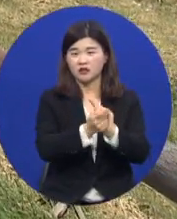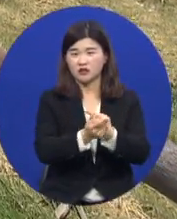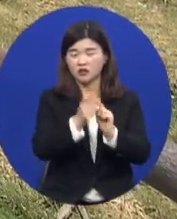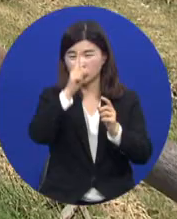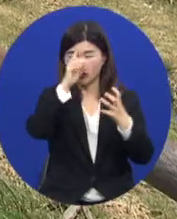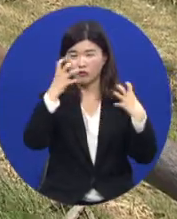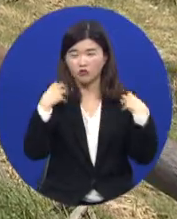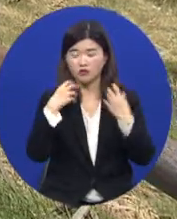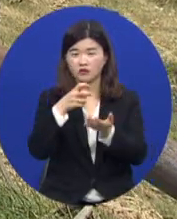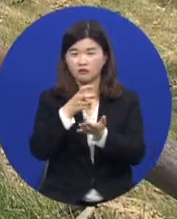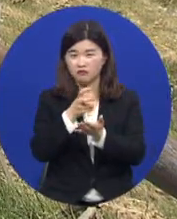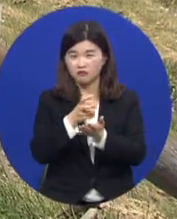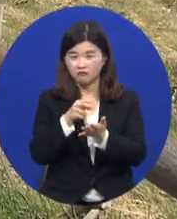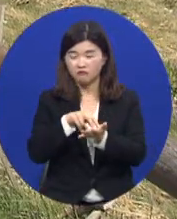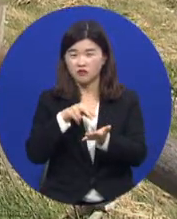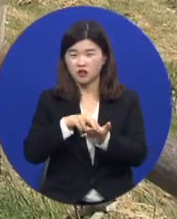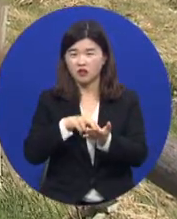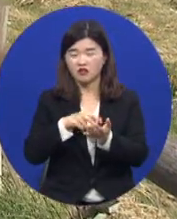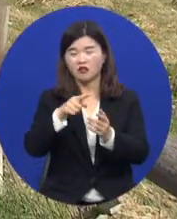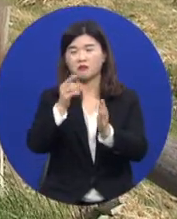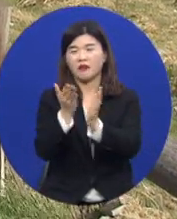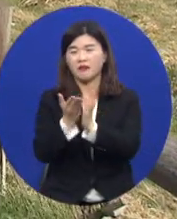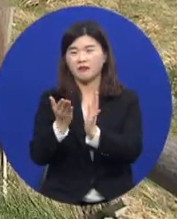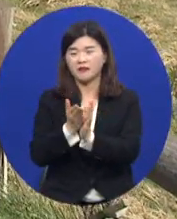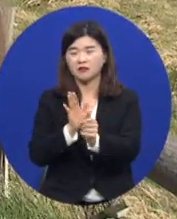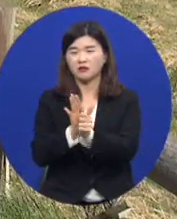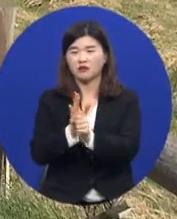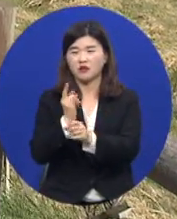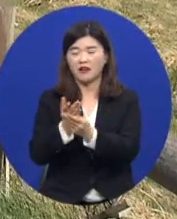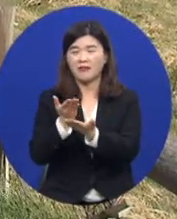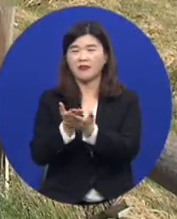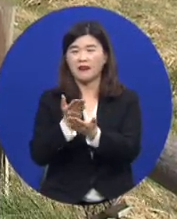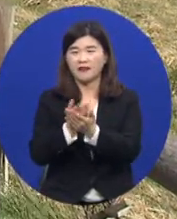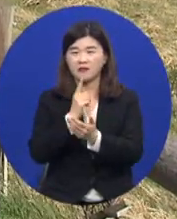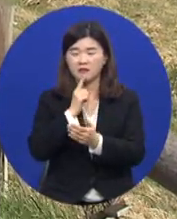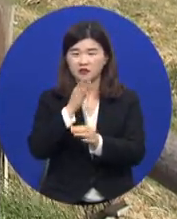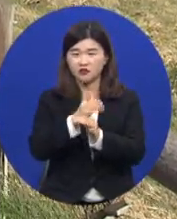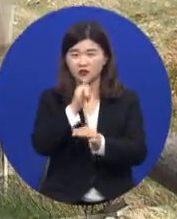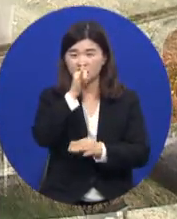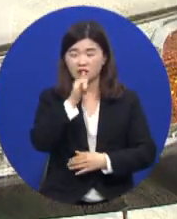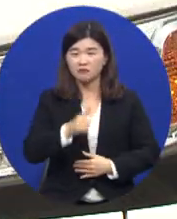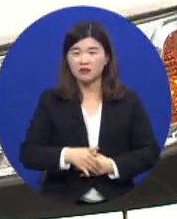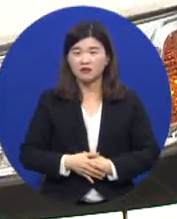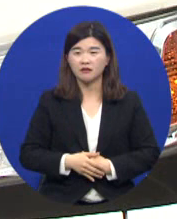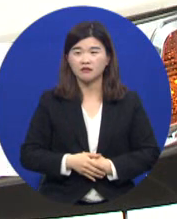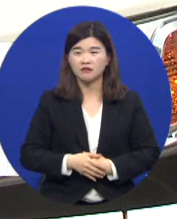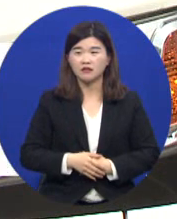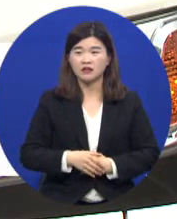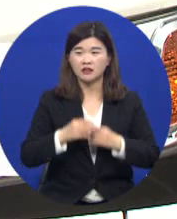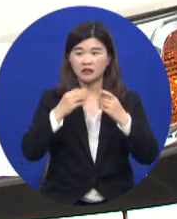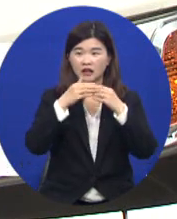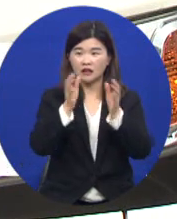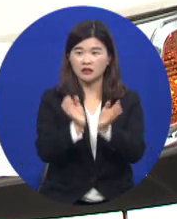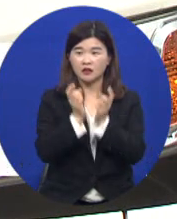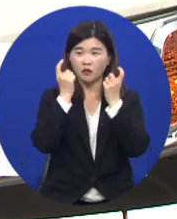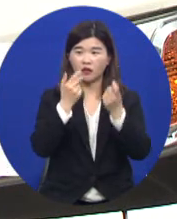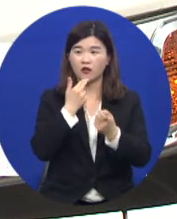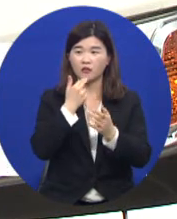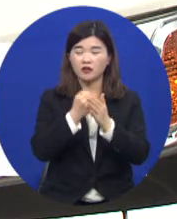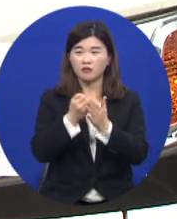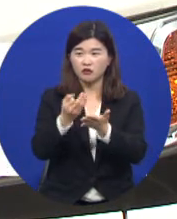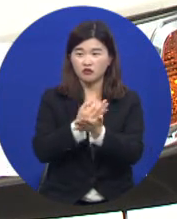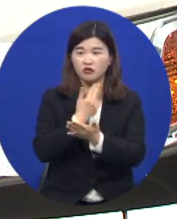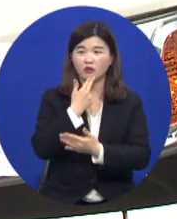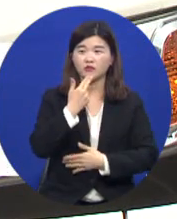정부 차원에서 이에 걸맞는 지원을 해달라는 돌멘 소리까지 나오고 있습니다. 이 단체 관광은 없다 보니까